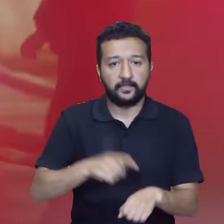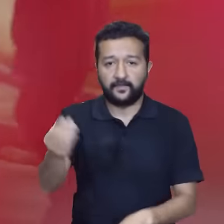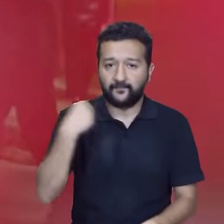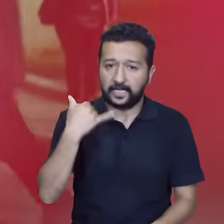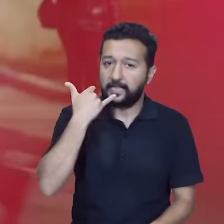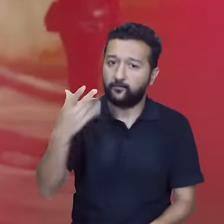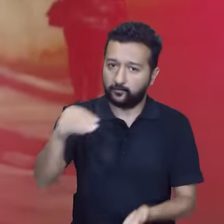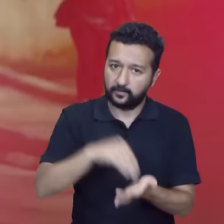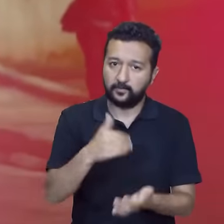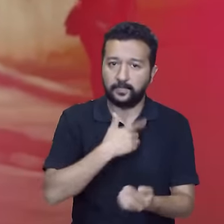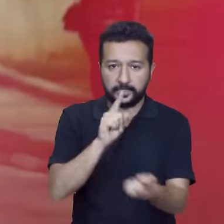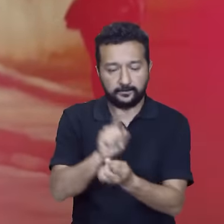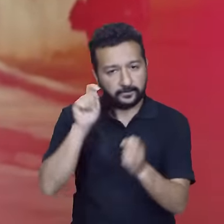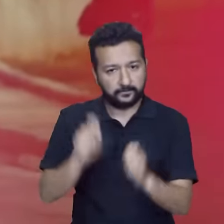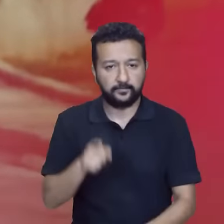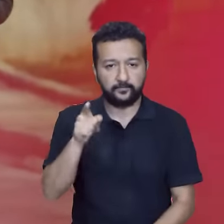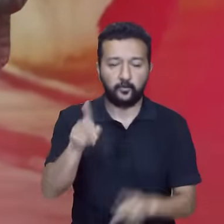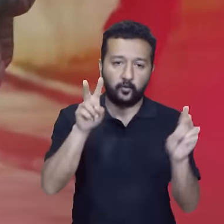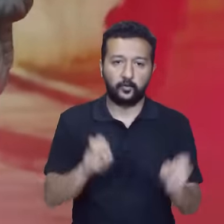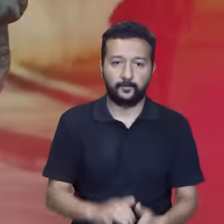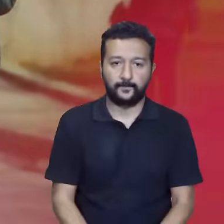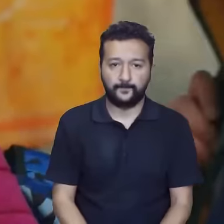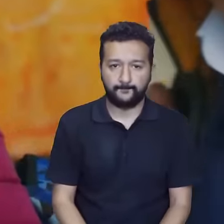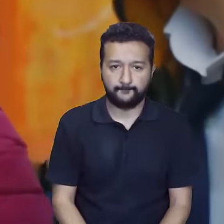kızın numarasını bana. Ben doğrudan halledeyim meseleyi.